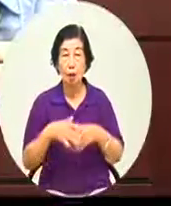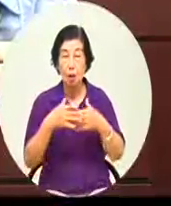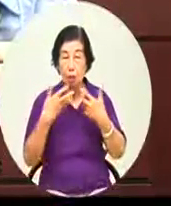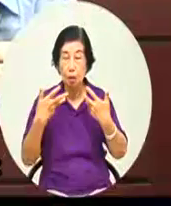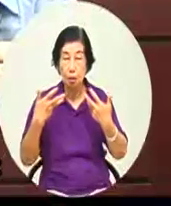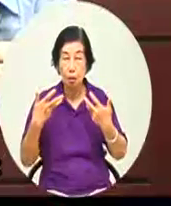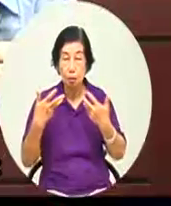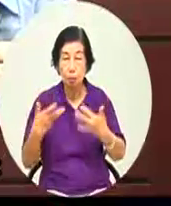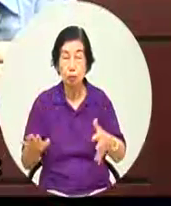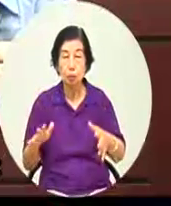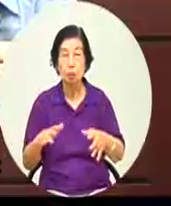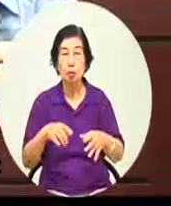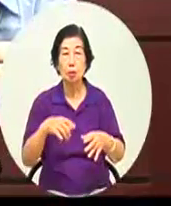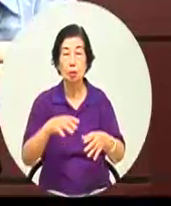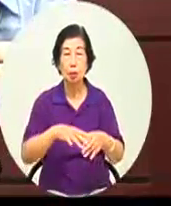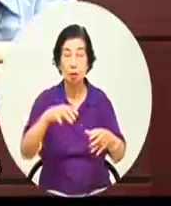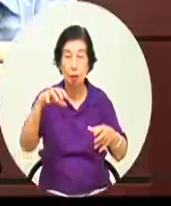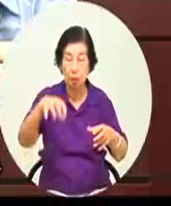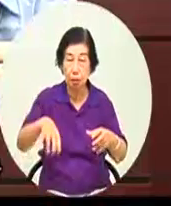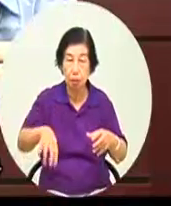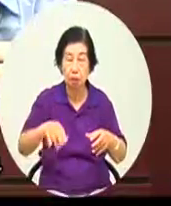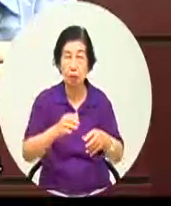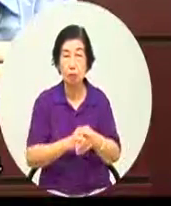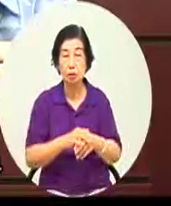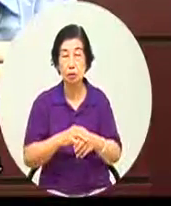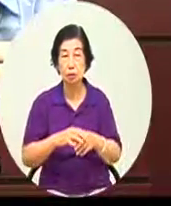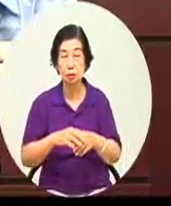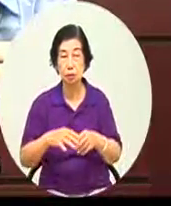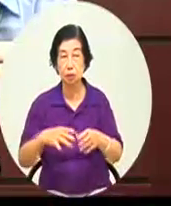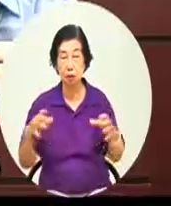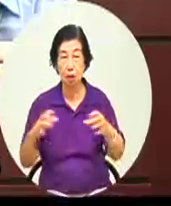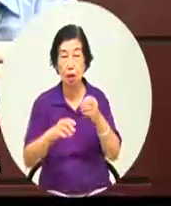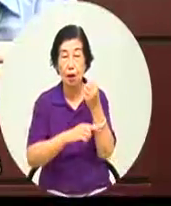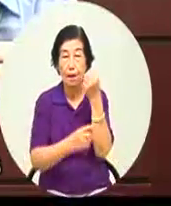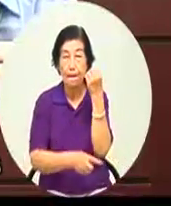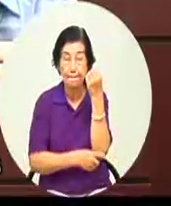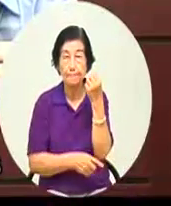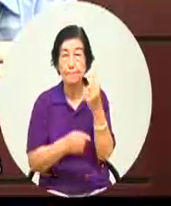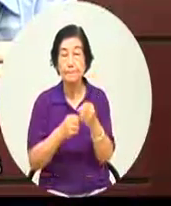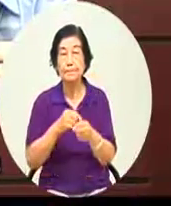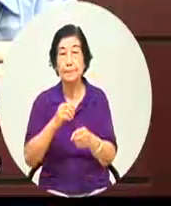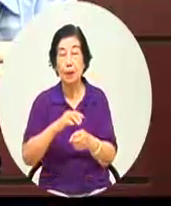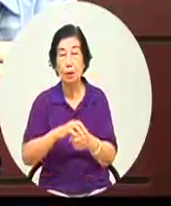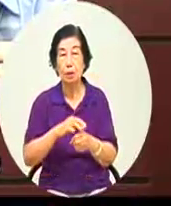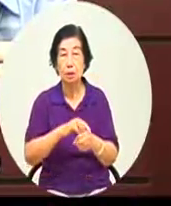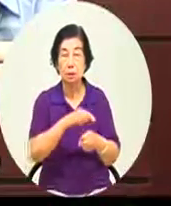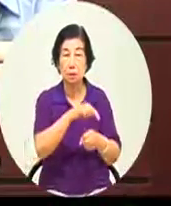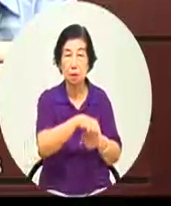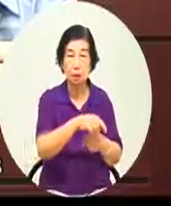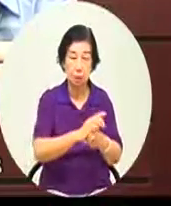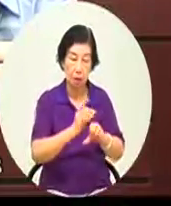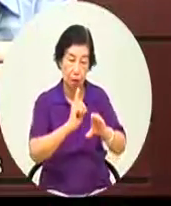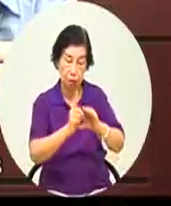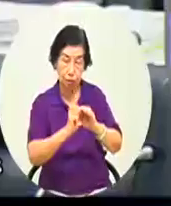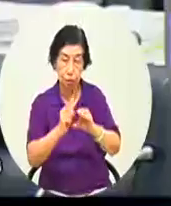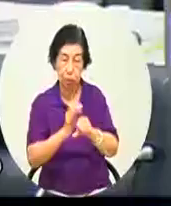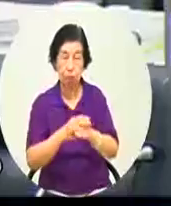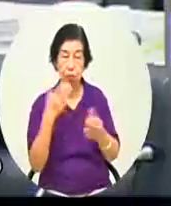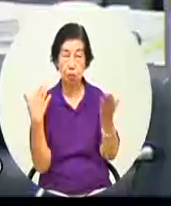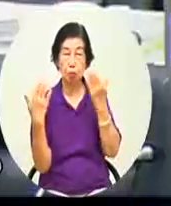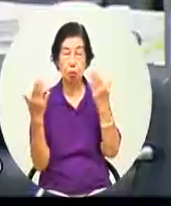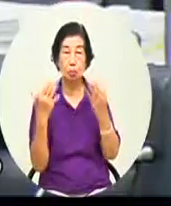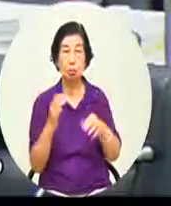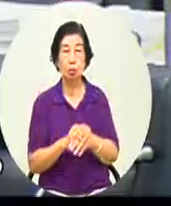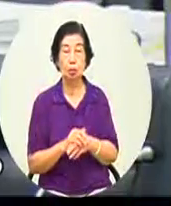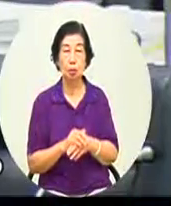法的计程车， Uber 到现在还是非法的计程车，除非 当然这很清楚啊， 是， 但这个规定里面并不能够完